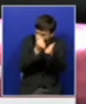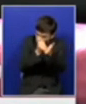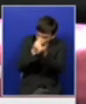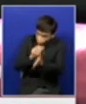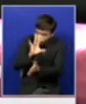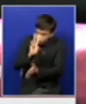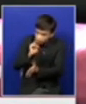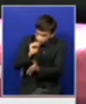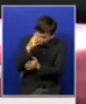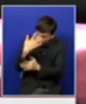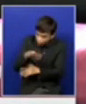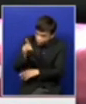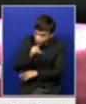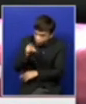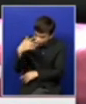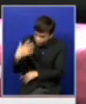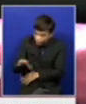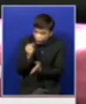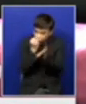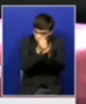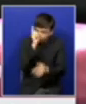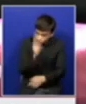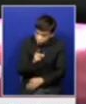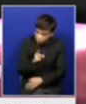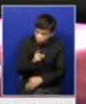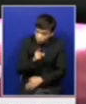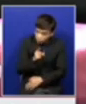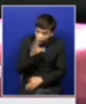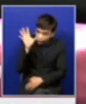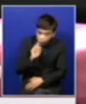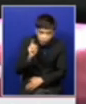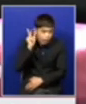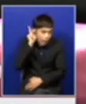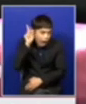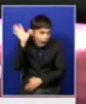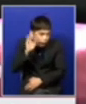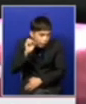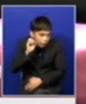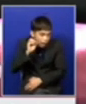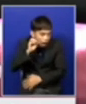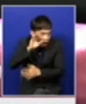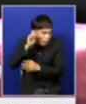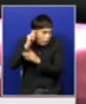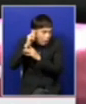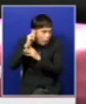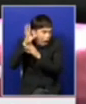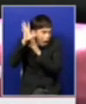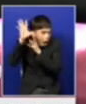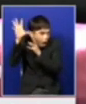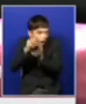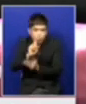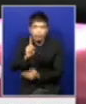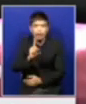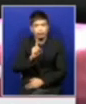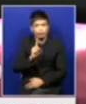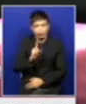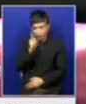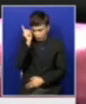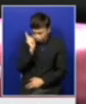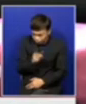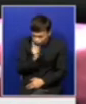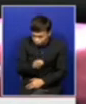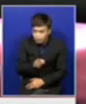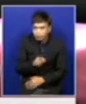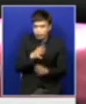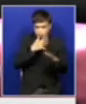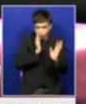ข้อมูลเป็นการนำข้อมูลจากหลายๆเดือนมาทบกันหรือเปล่าเพราะความจริงแล้วความเดือดร้อนของพี่น้องประชาช